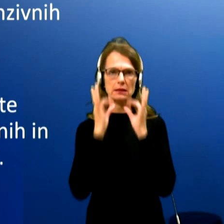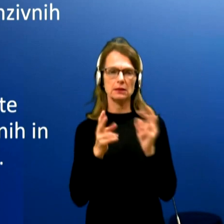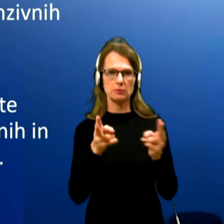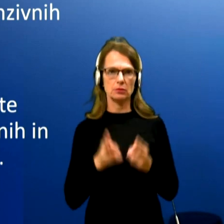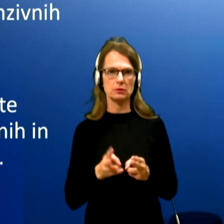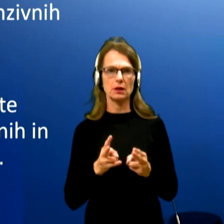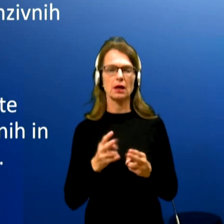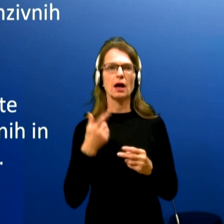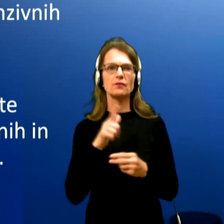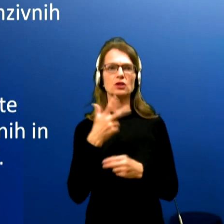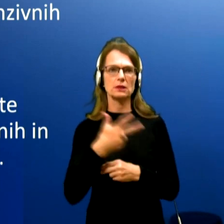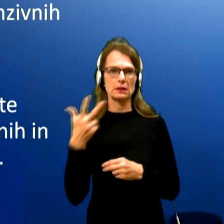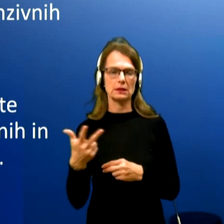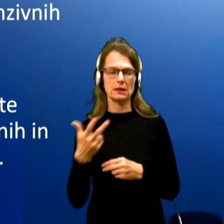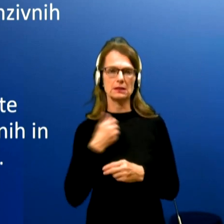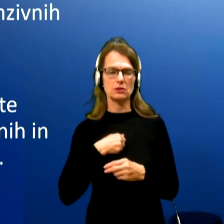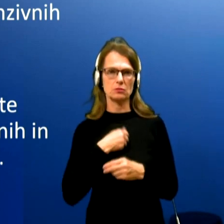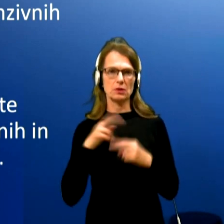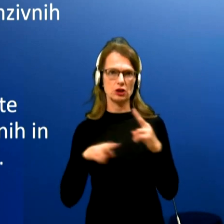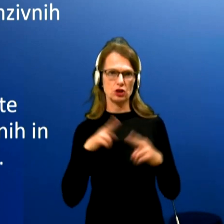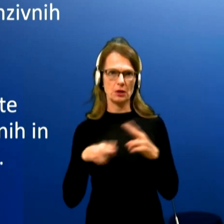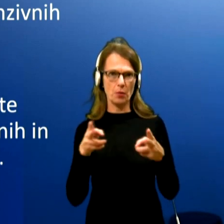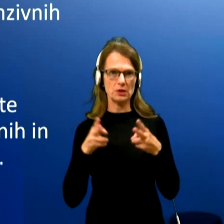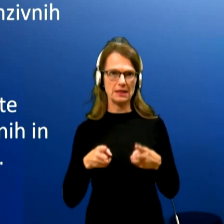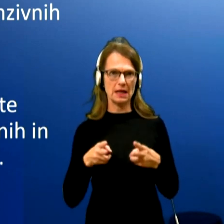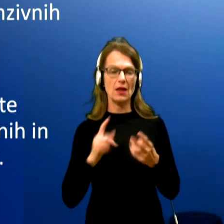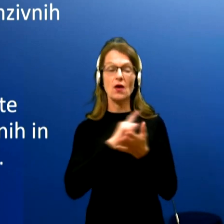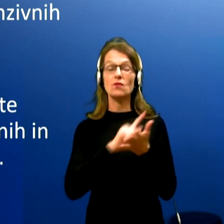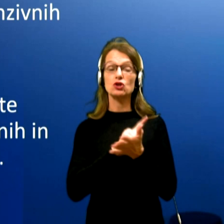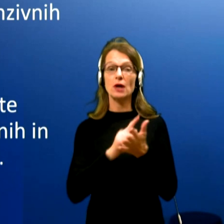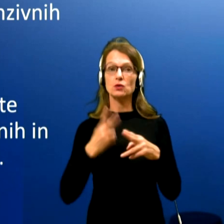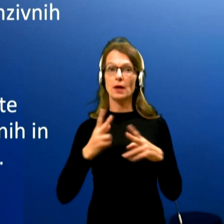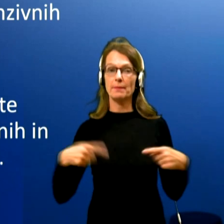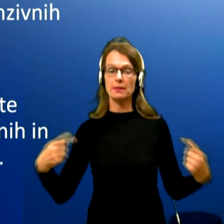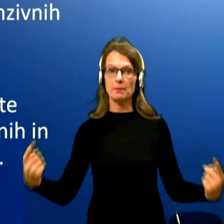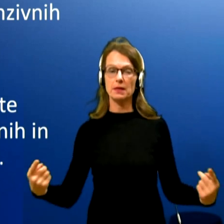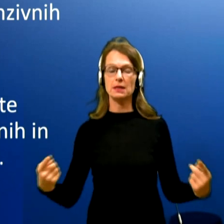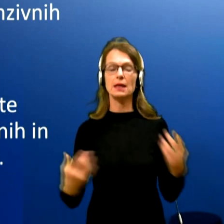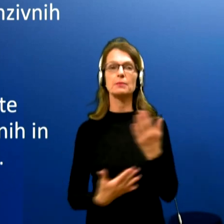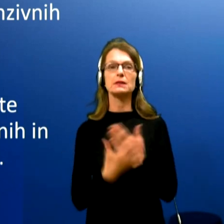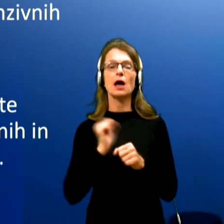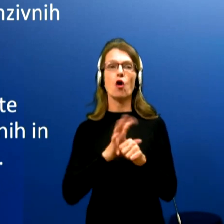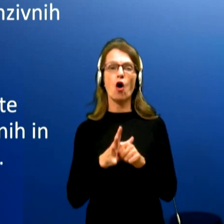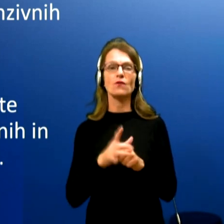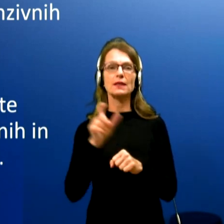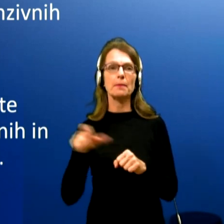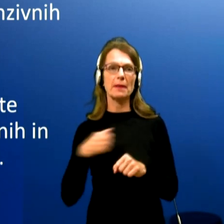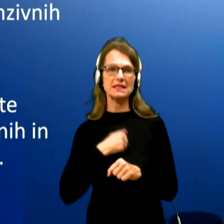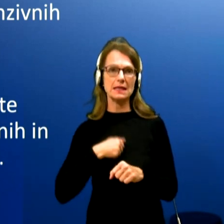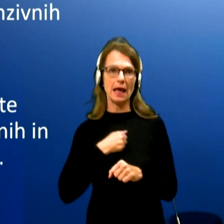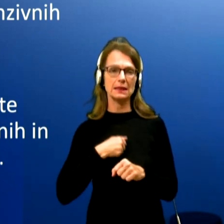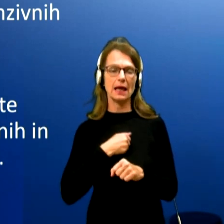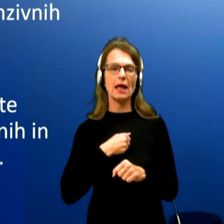233 intenzivnih postelj. V času epidemije je bilo za COVID pacijente